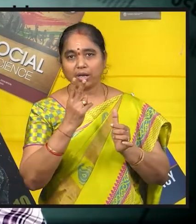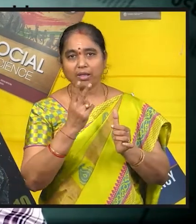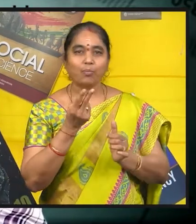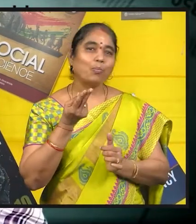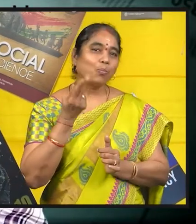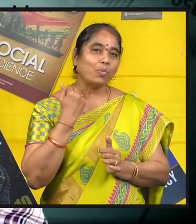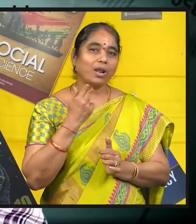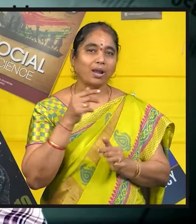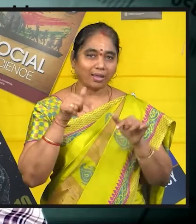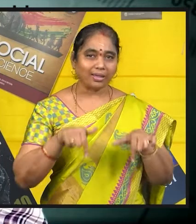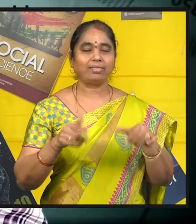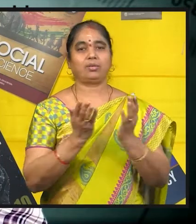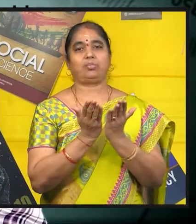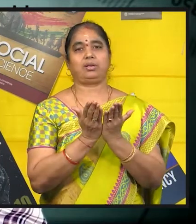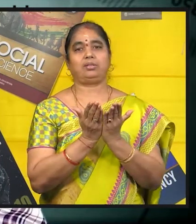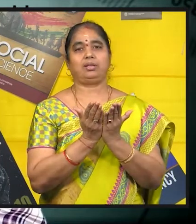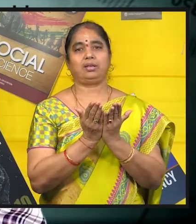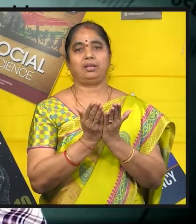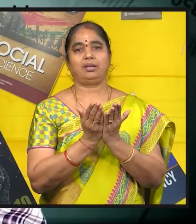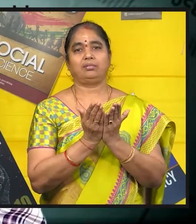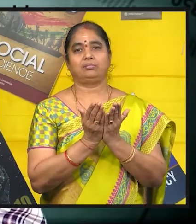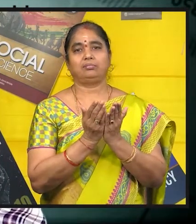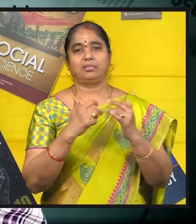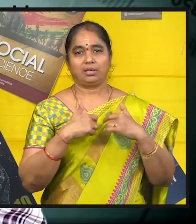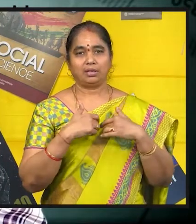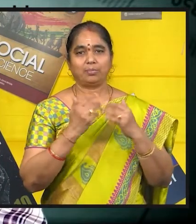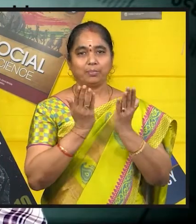பார்ப்பதற்கு முன்பதாக இந்த பாடத்தில் நாம்